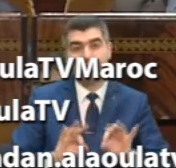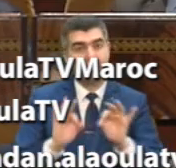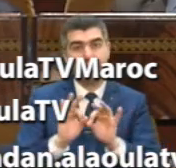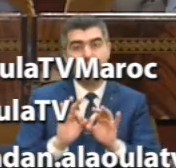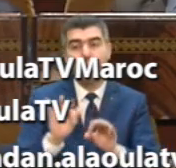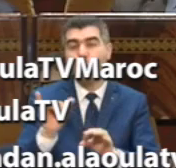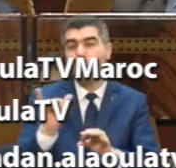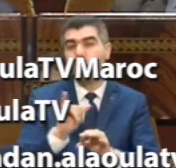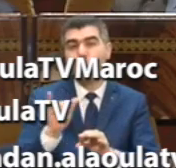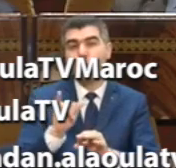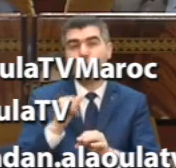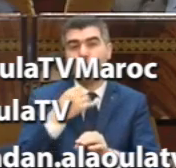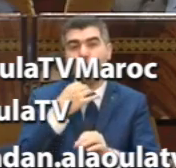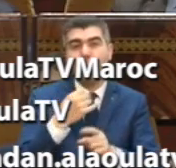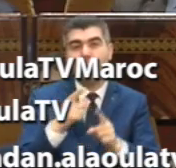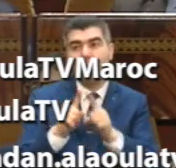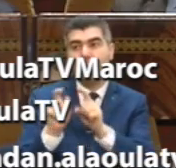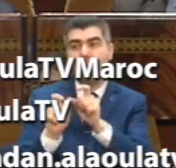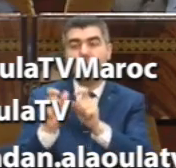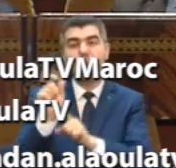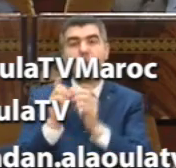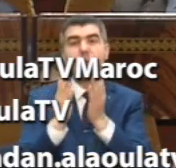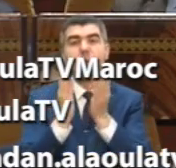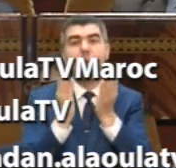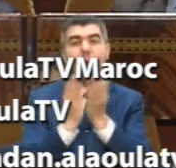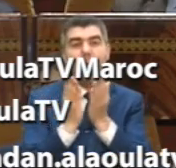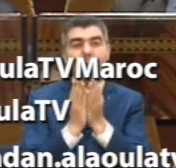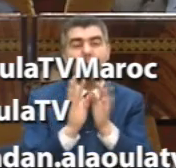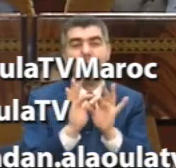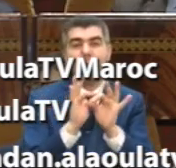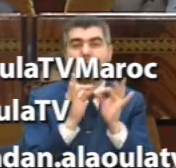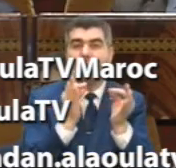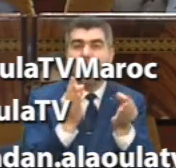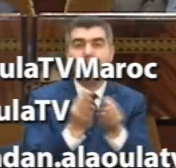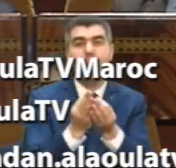لرفع الالتباس المخيم على التلاميذ وأولياء أمورهم